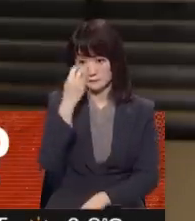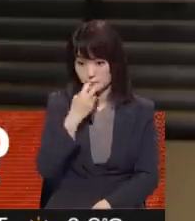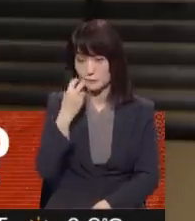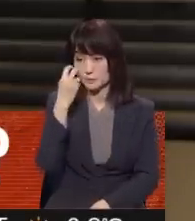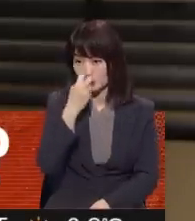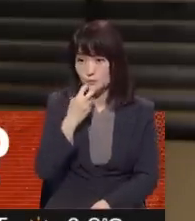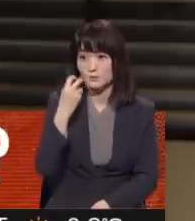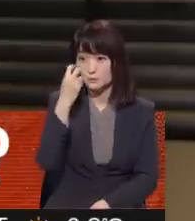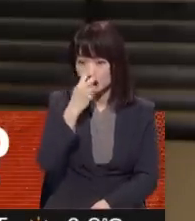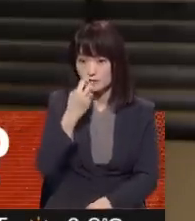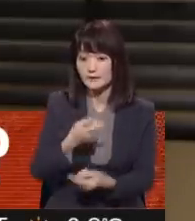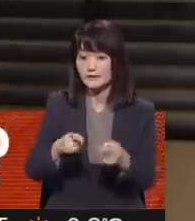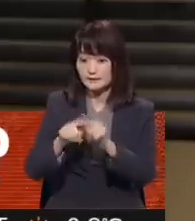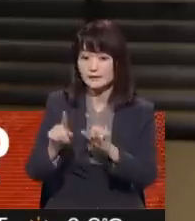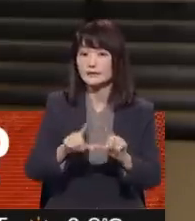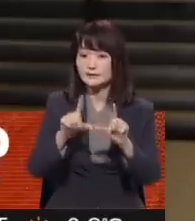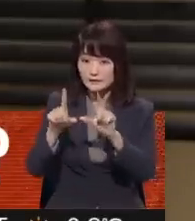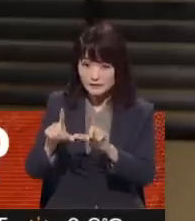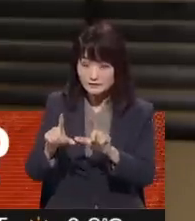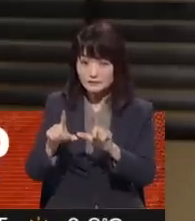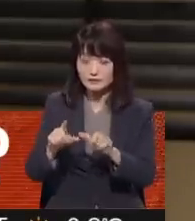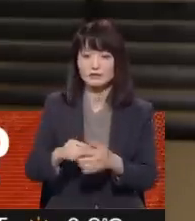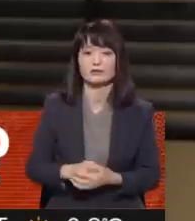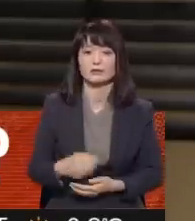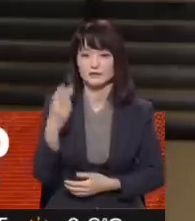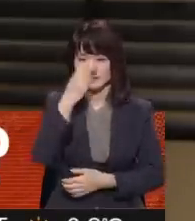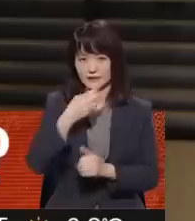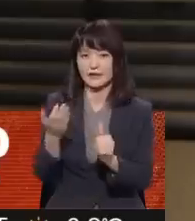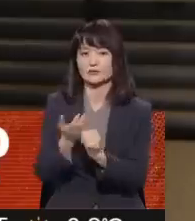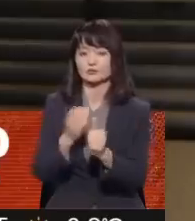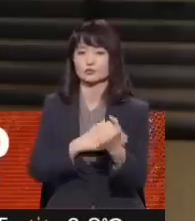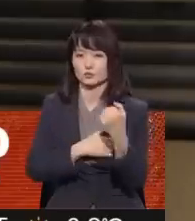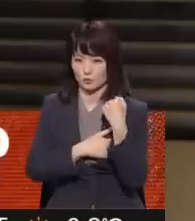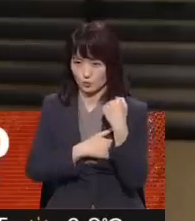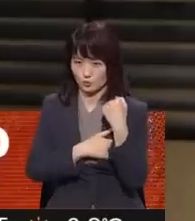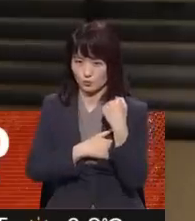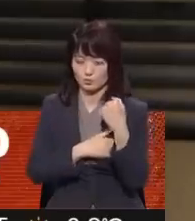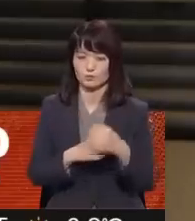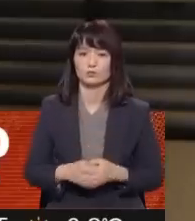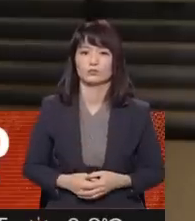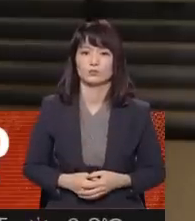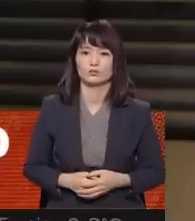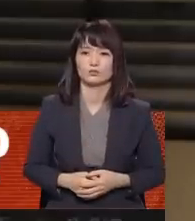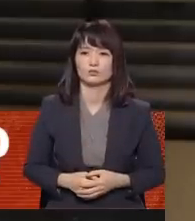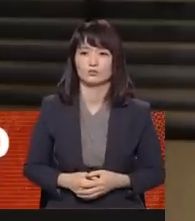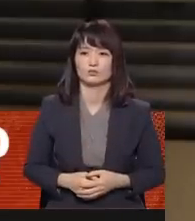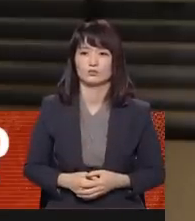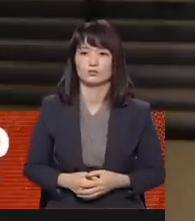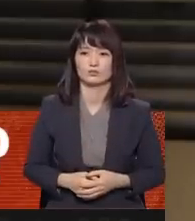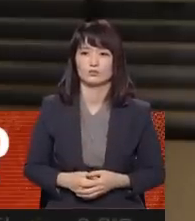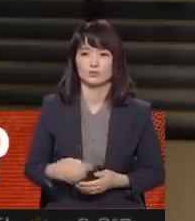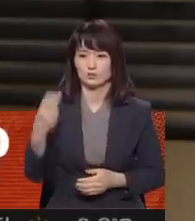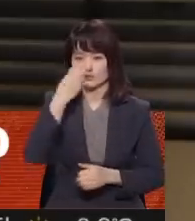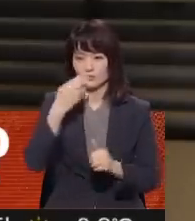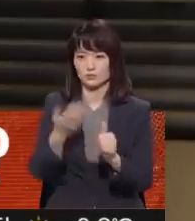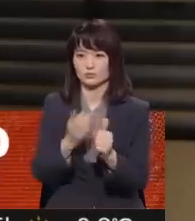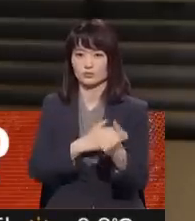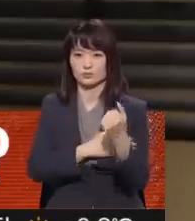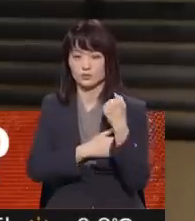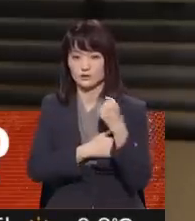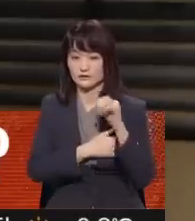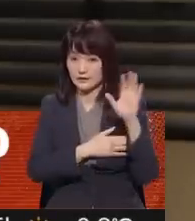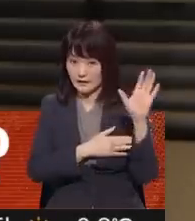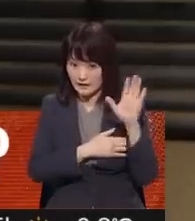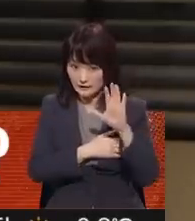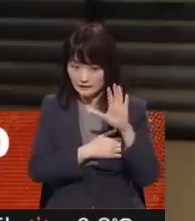것을 양혁이라고 얘기를 합니다 양육권이라고 하고요 그리고 이제 양육권을 행사하지 않는 일방은 면접 교사건 한 번씩 볼 수 있는